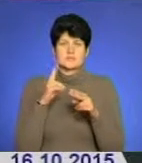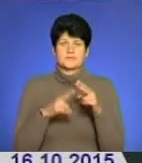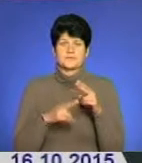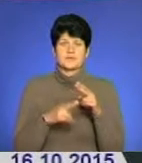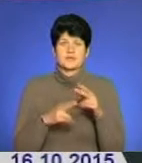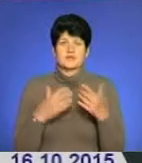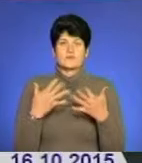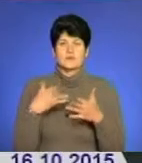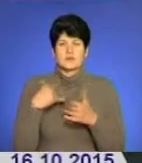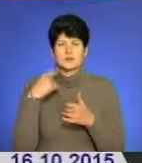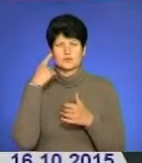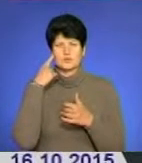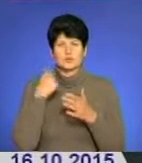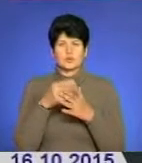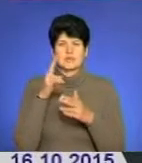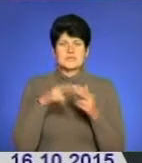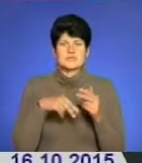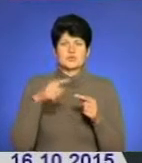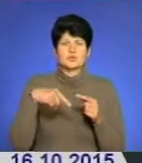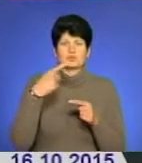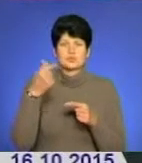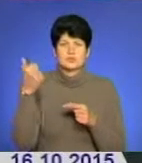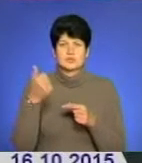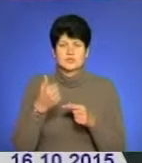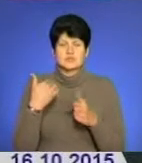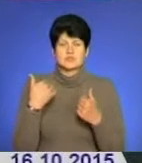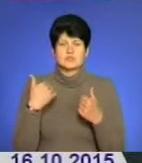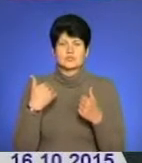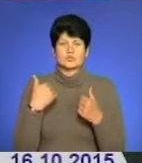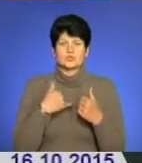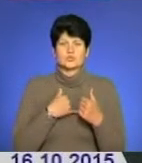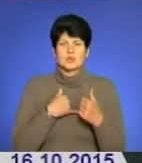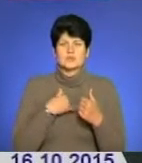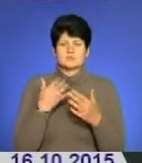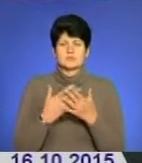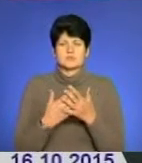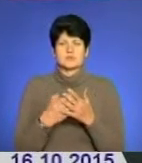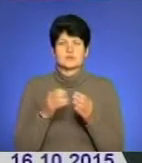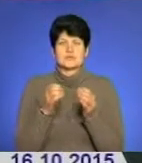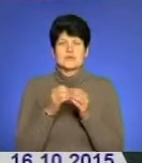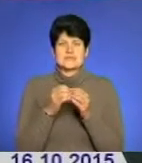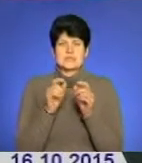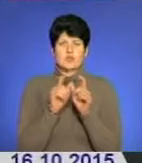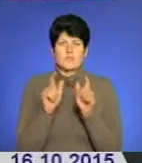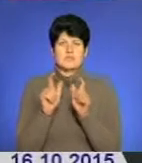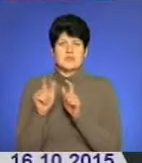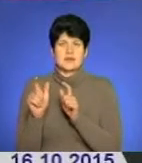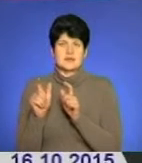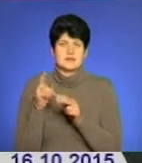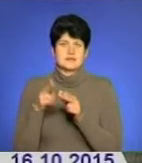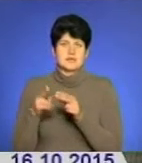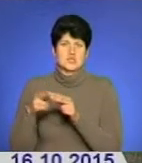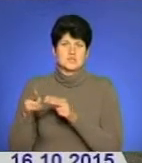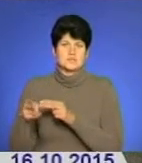я думаю, до кінця слідуючого тижня в нас буде в межах 10 об'єктів на